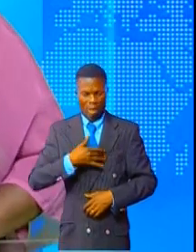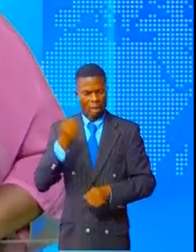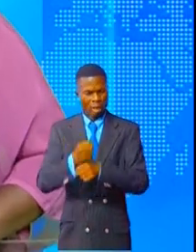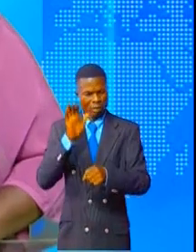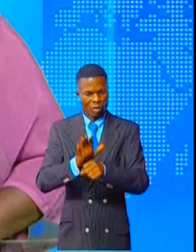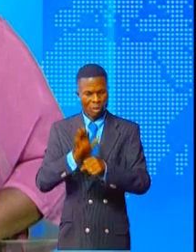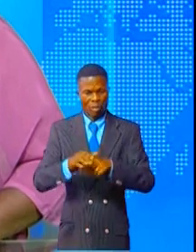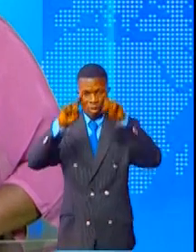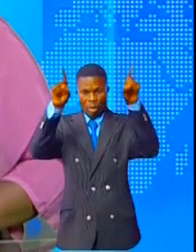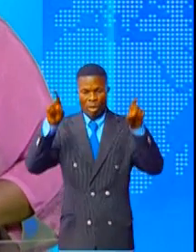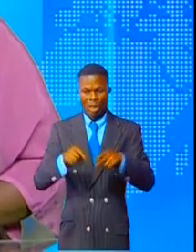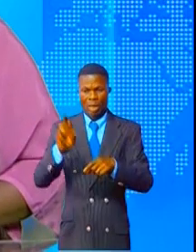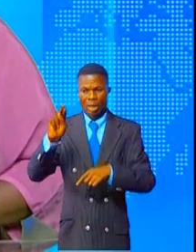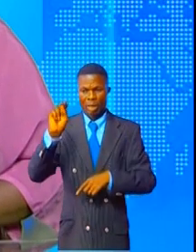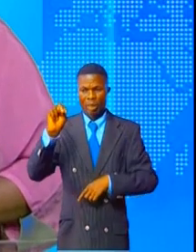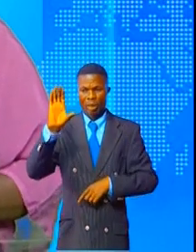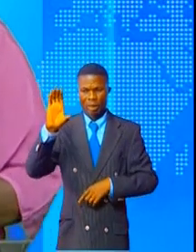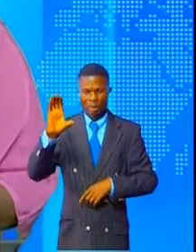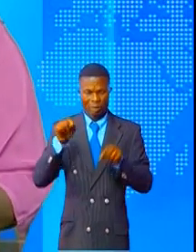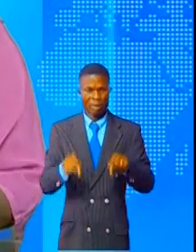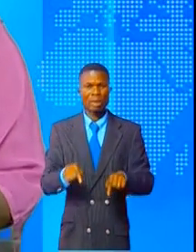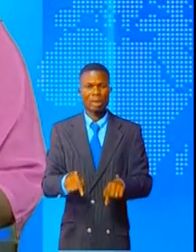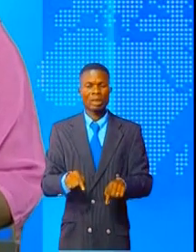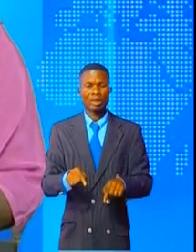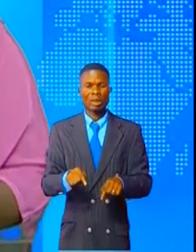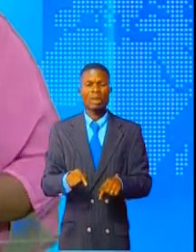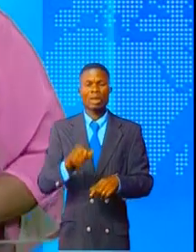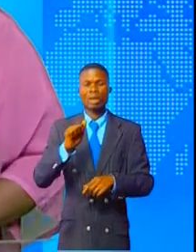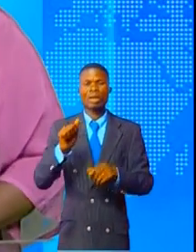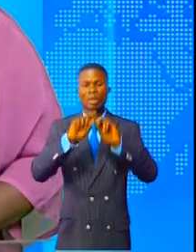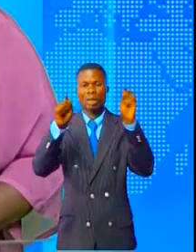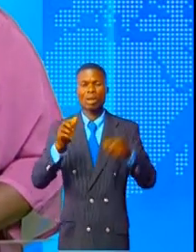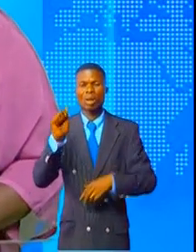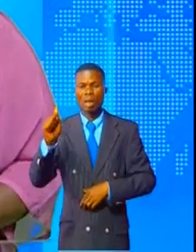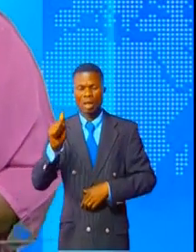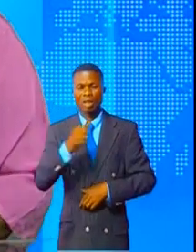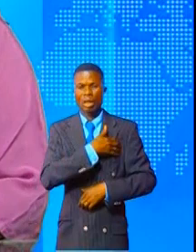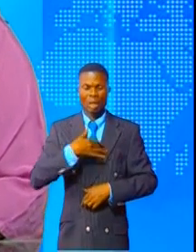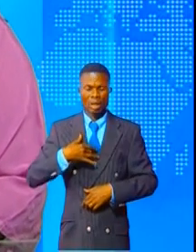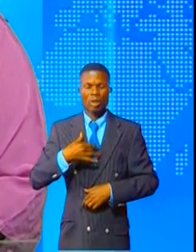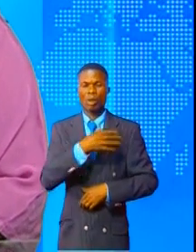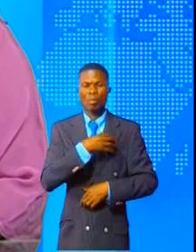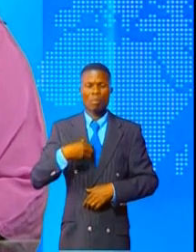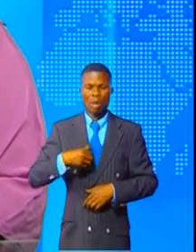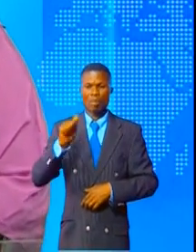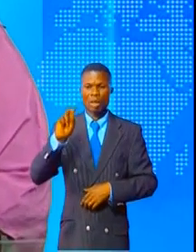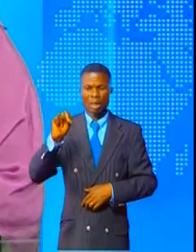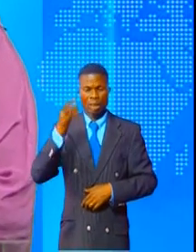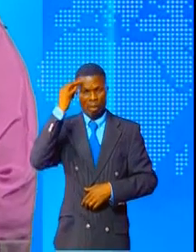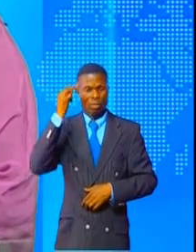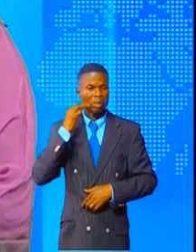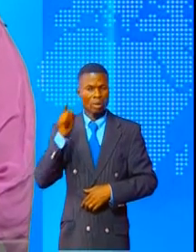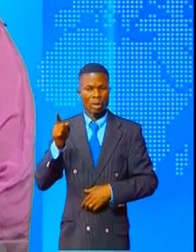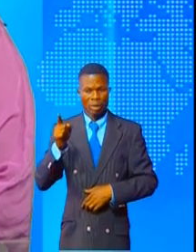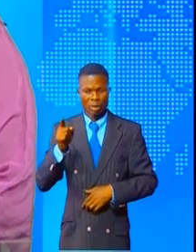grand studio d'enregistrement de la radiotélévision nationale congolaise studio a baptisé studio maman débit par le ministre kandia boule à thé